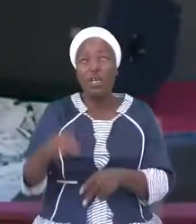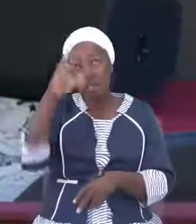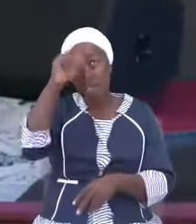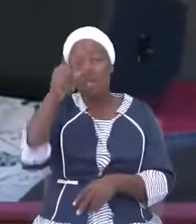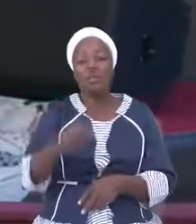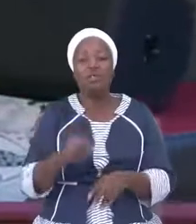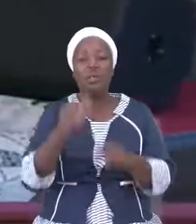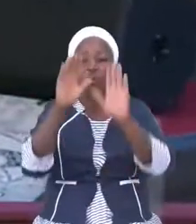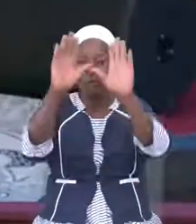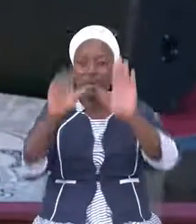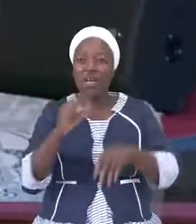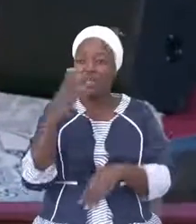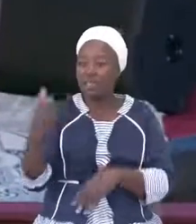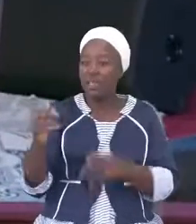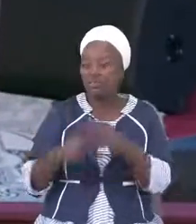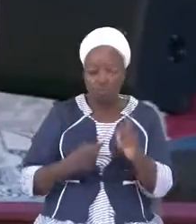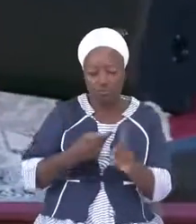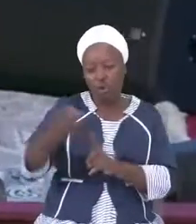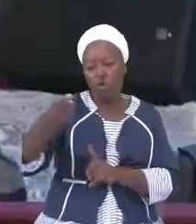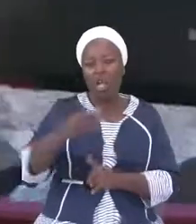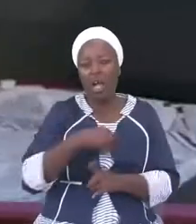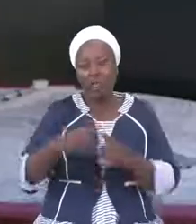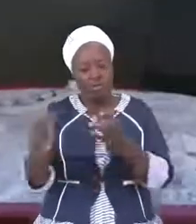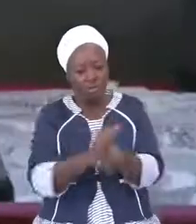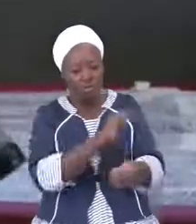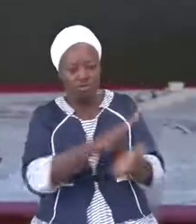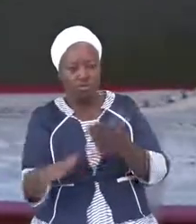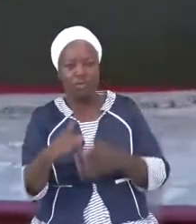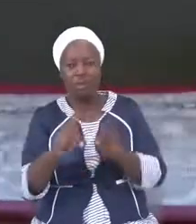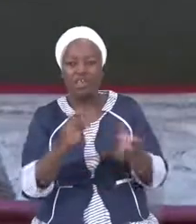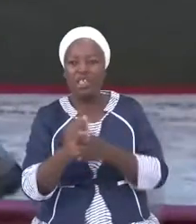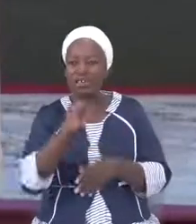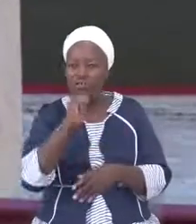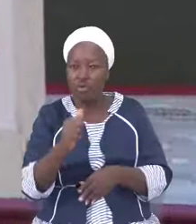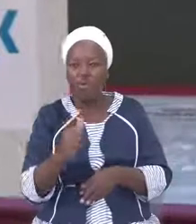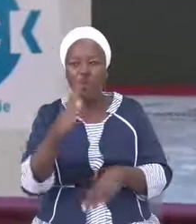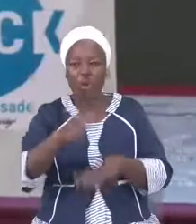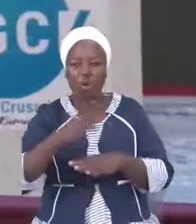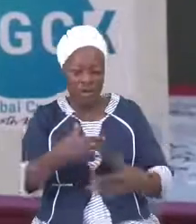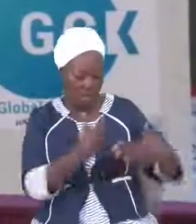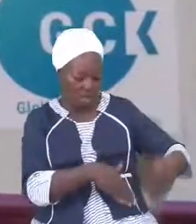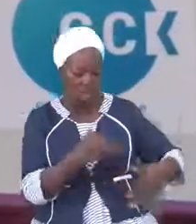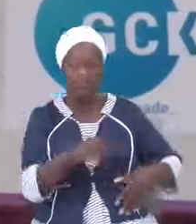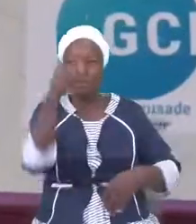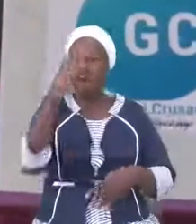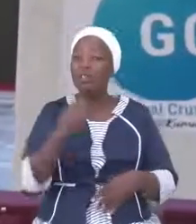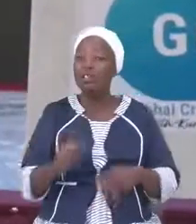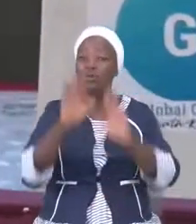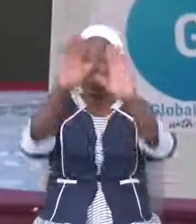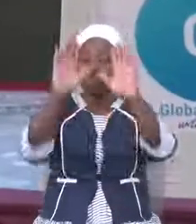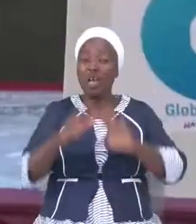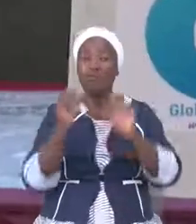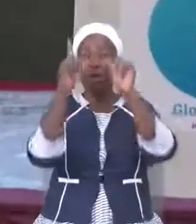là pour blesser et pour détruire ceux qui ne sont pas du côté de